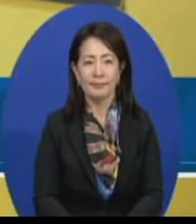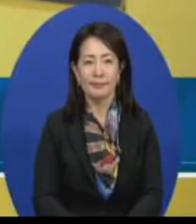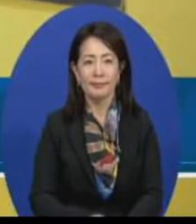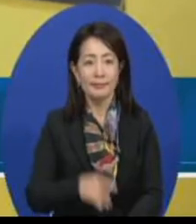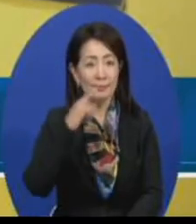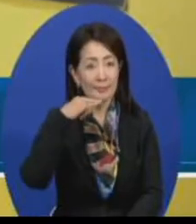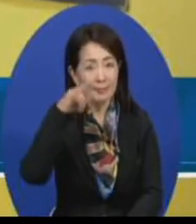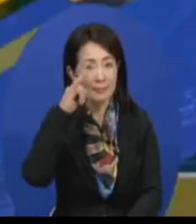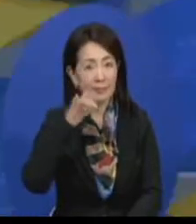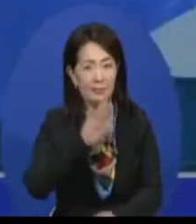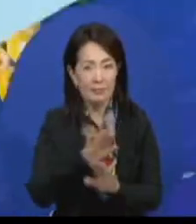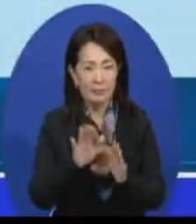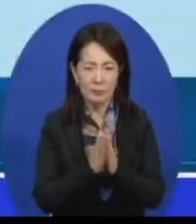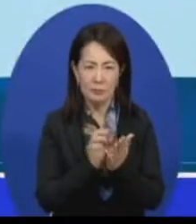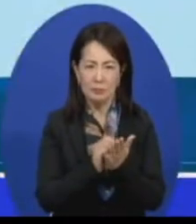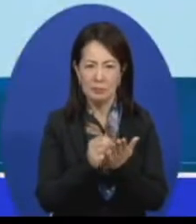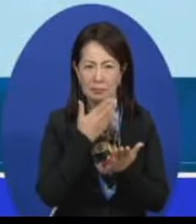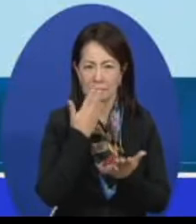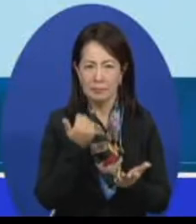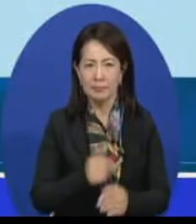Акацаг хүүхдийн төвшин зорилт сургачгүй байгаа.